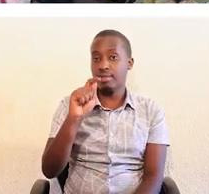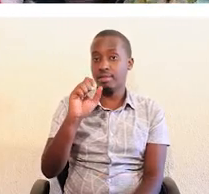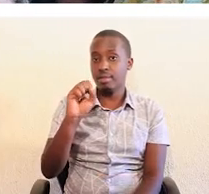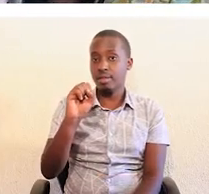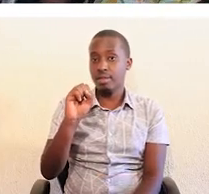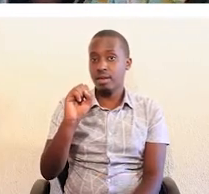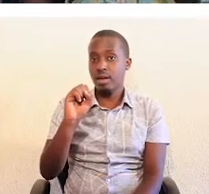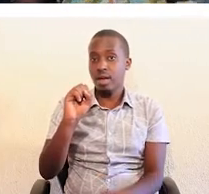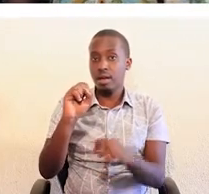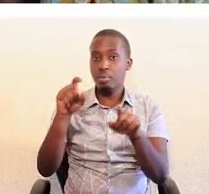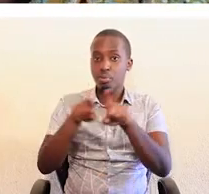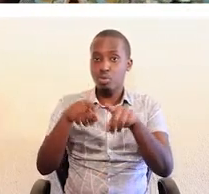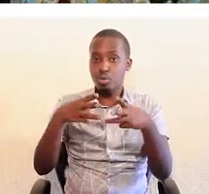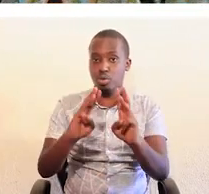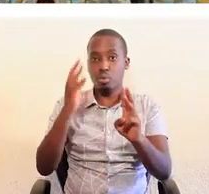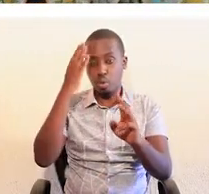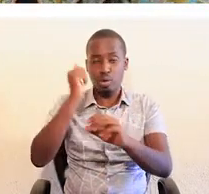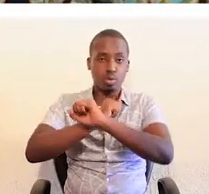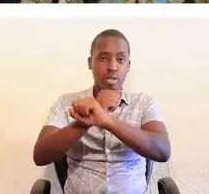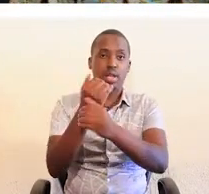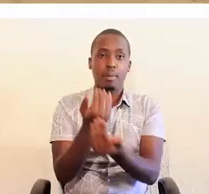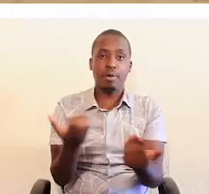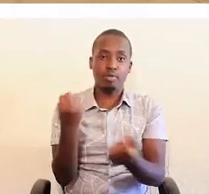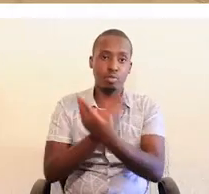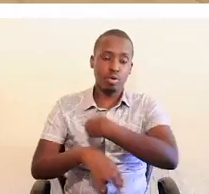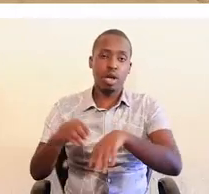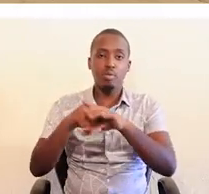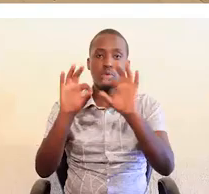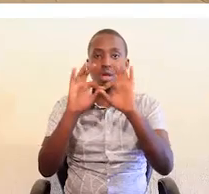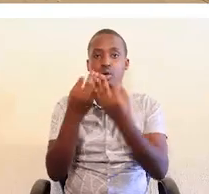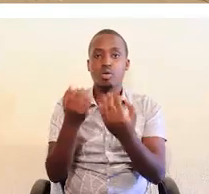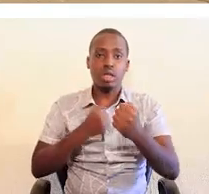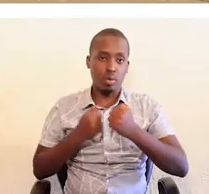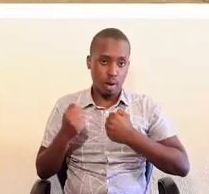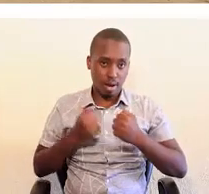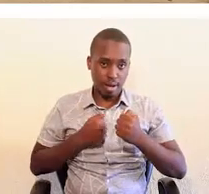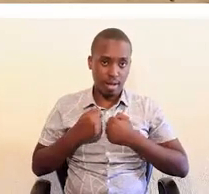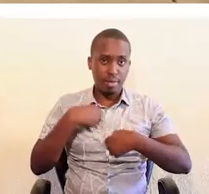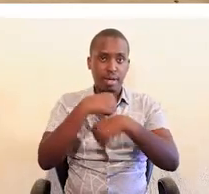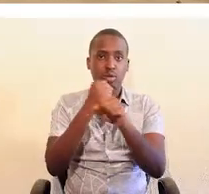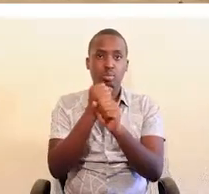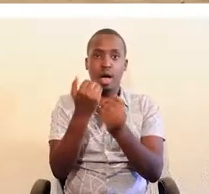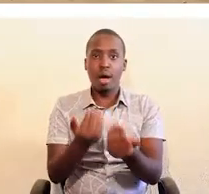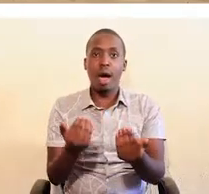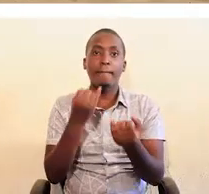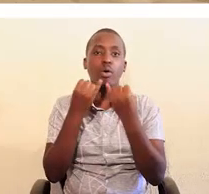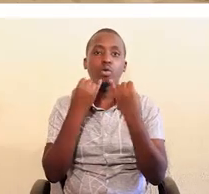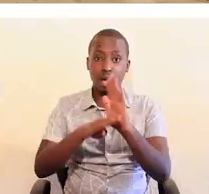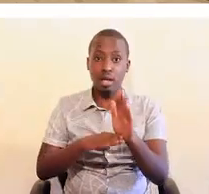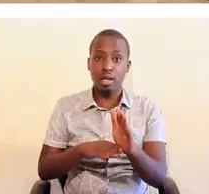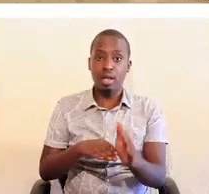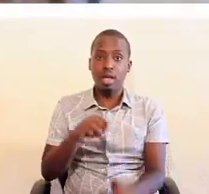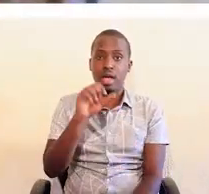rwego rwo kurengera umwana ufite ubumuga mu muryango mugari nyarwanda ibyo bigatuma amakuru y'abo bana yose